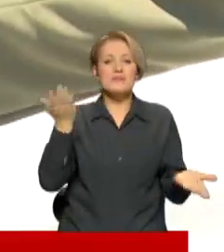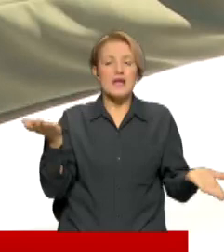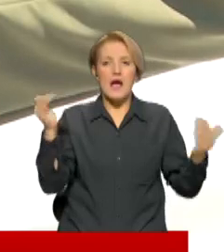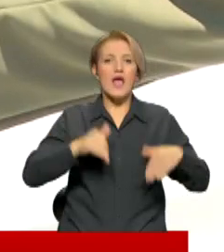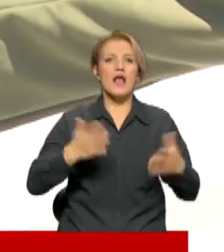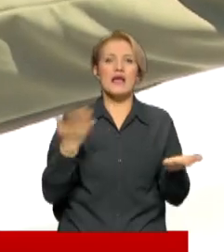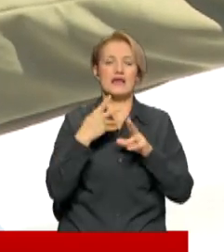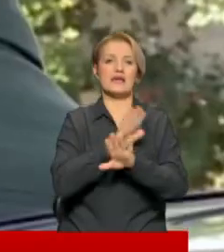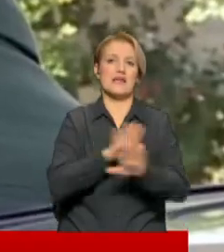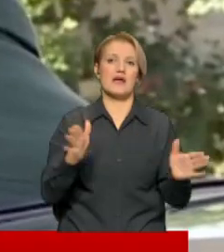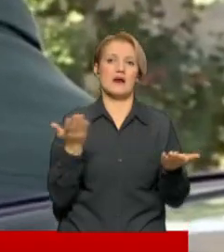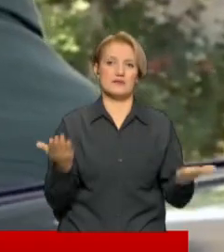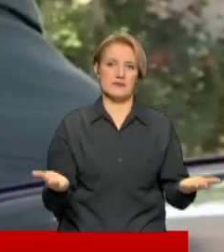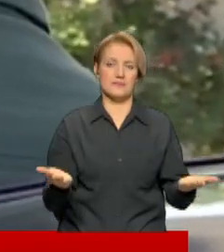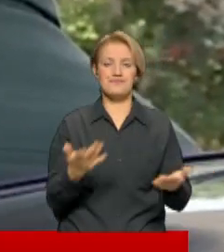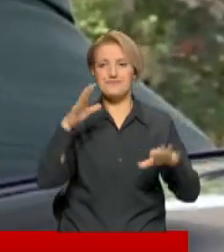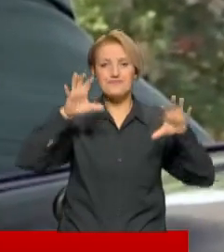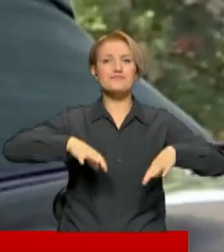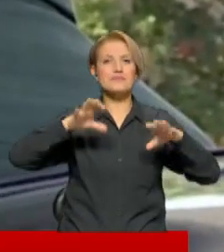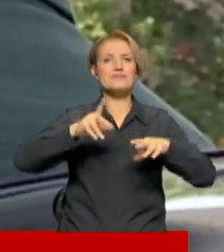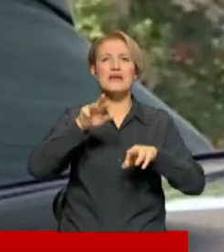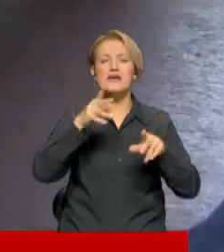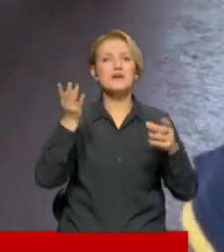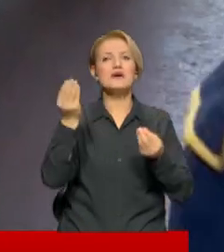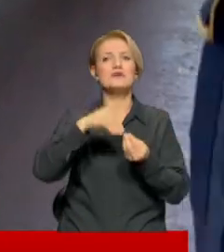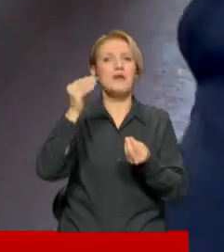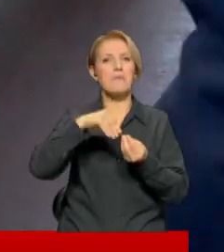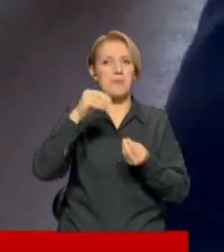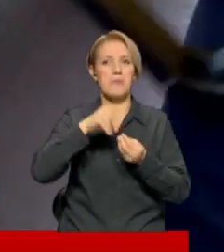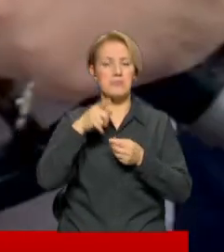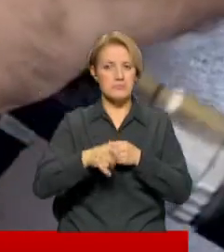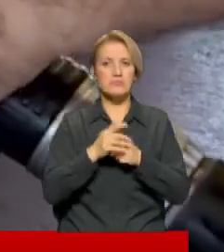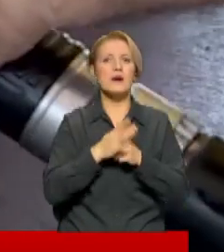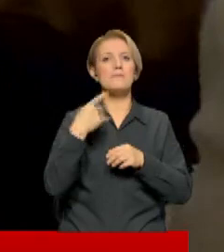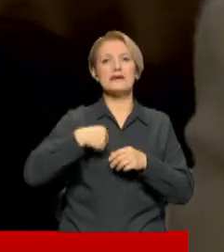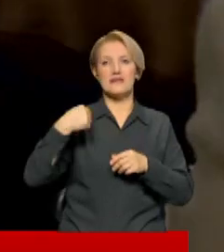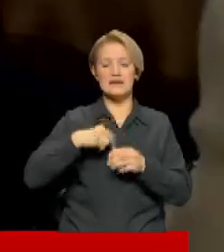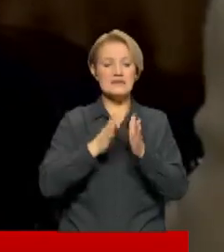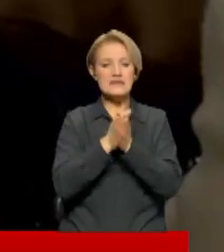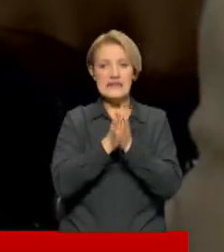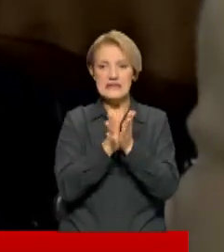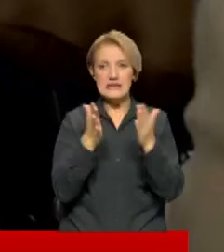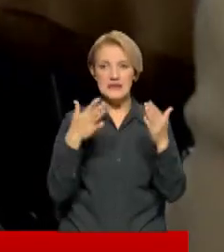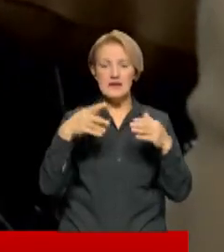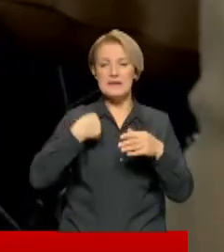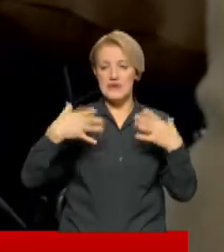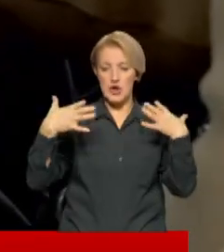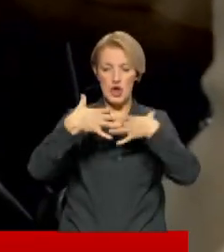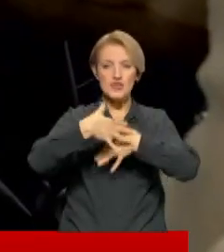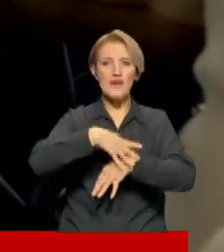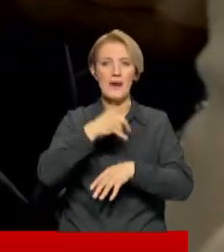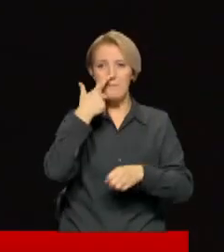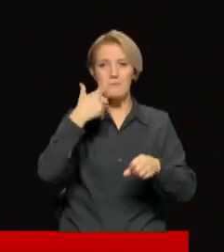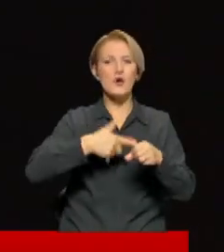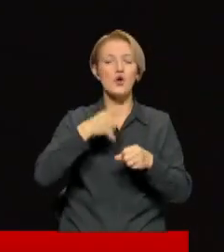gelenler ya Yeter artık ya motorinde zam yağmurunun süreceğini sektörü kaynakları açıkladı Pazartesi salıya bağlayan gece yarısı motorinin